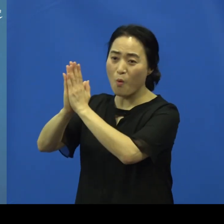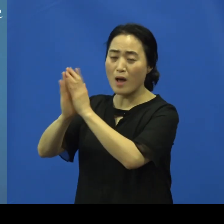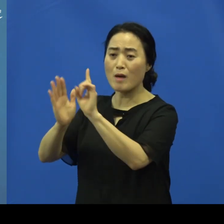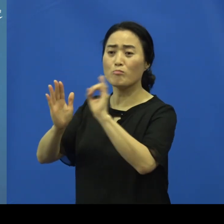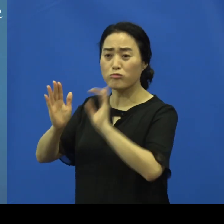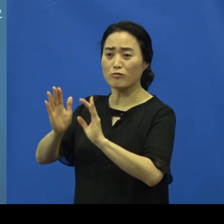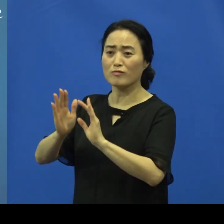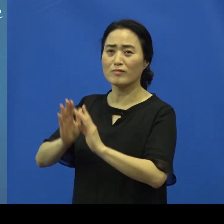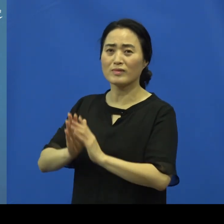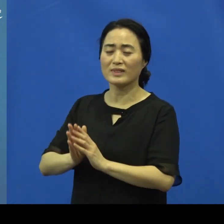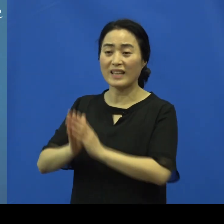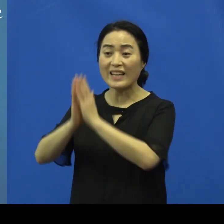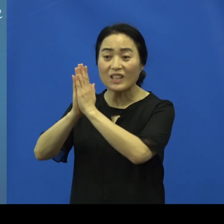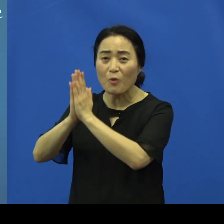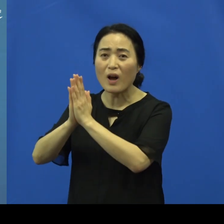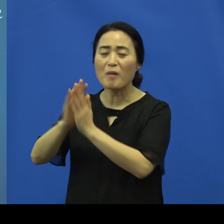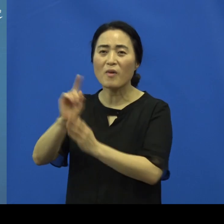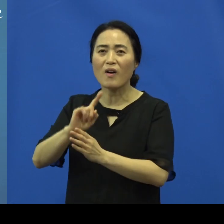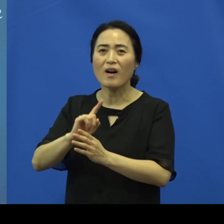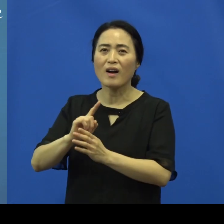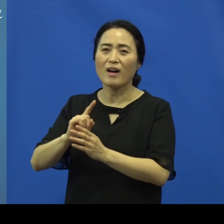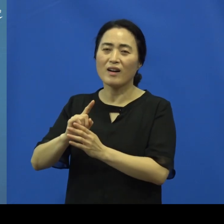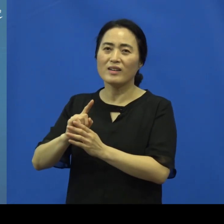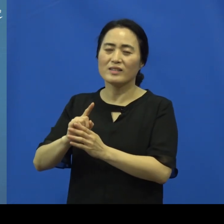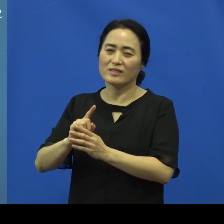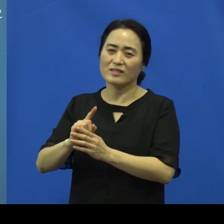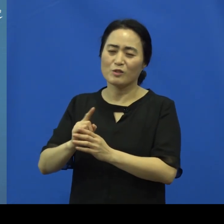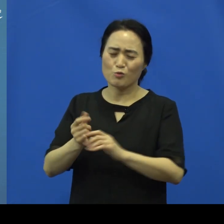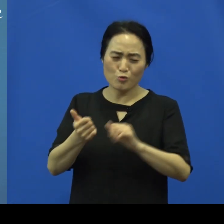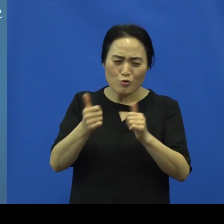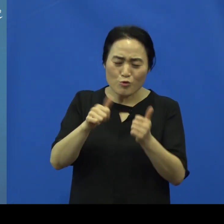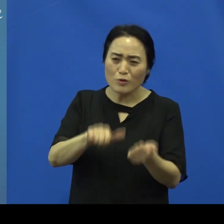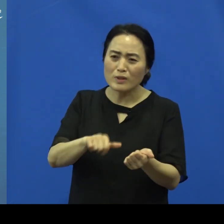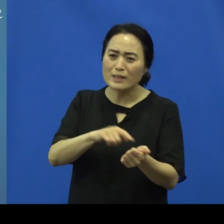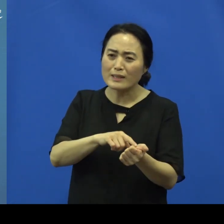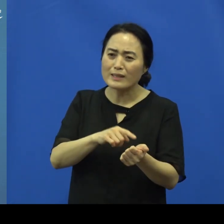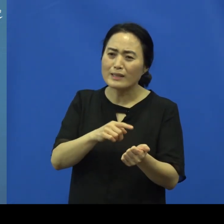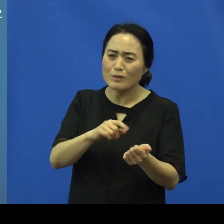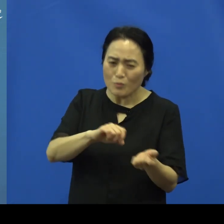기도가 그냥 기도가 아니에요. 하나님에 대한 초집중. 왜? 죽음 앞에 있는 거죠.